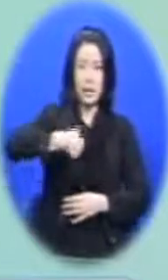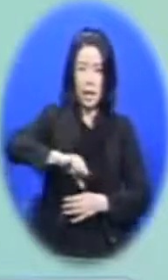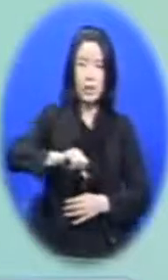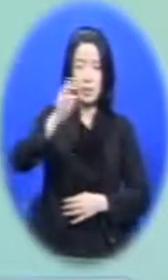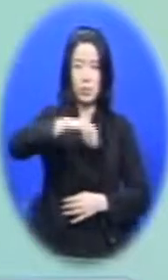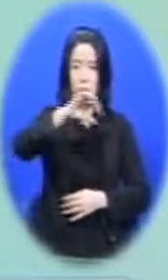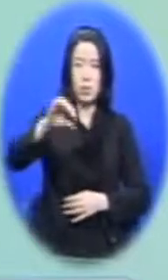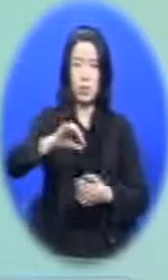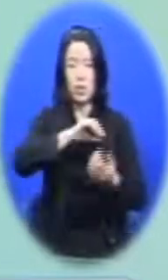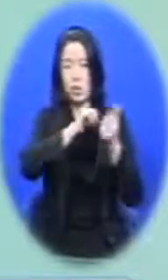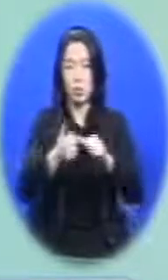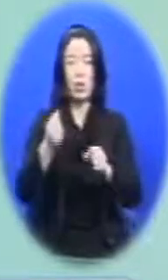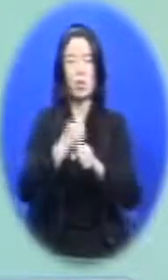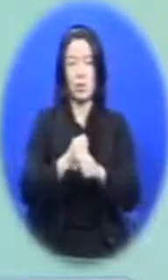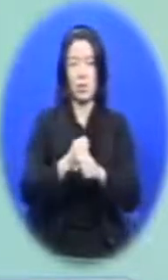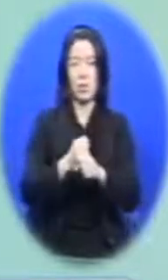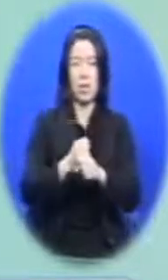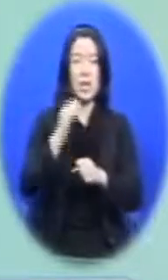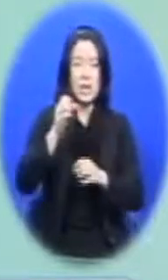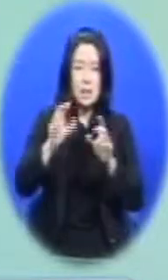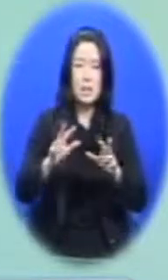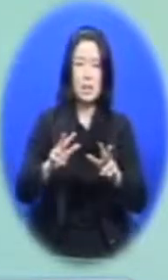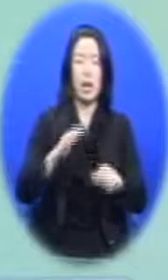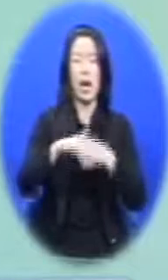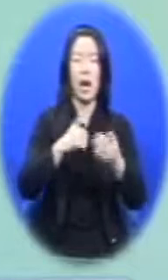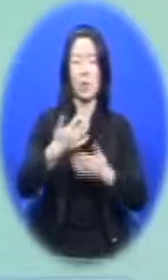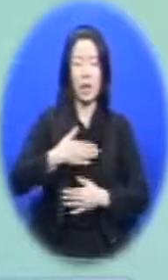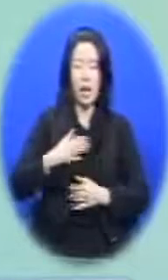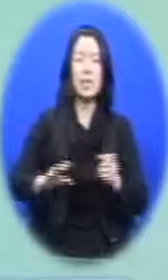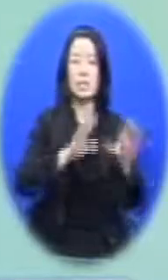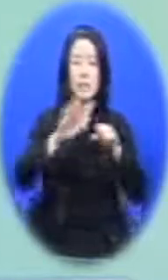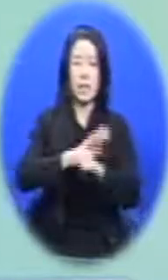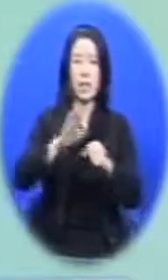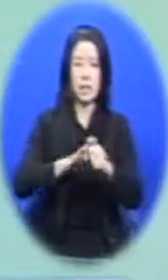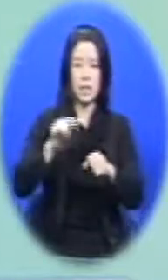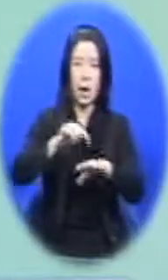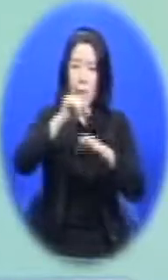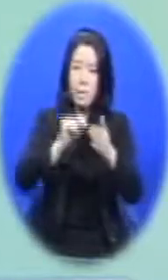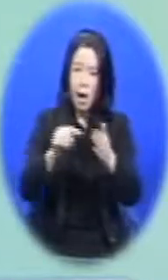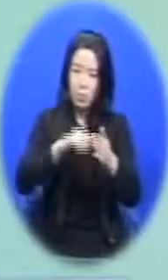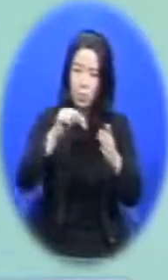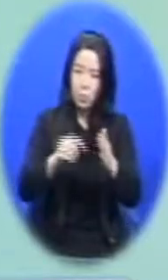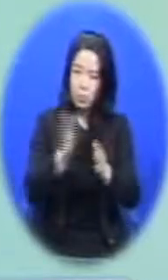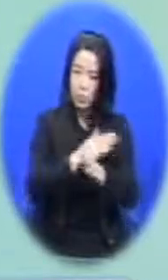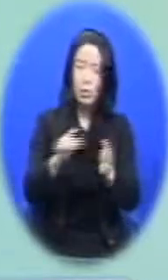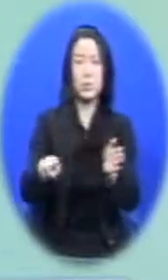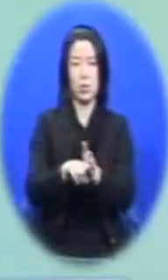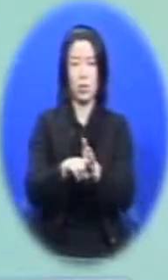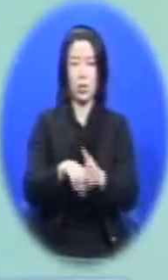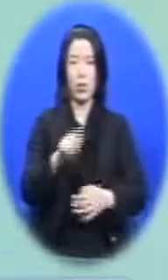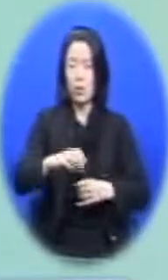하셨어. 이제는 하나님은 나를 사랑하시는구나. 그게 마음으로 믿어지는 거예요. 그건 놀라운